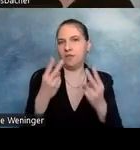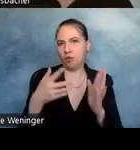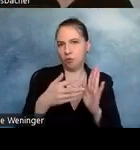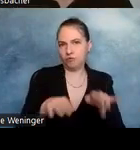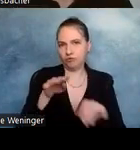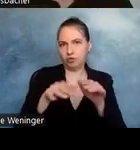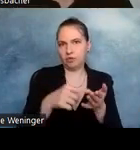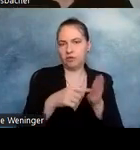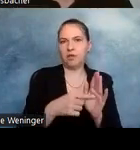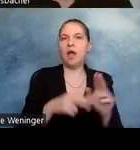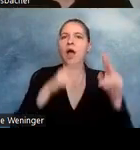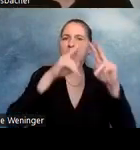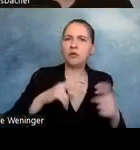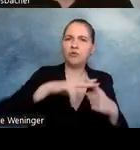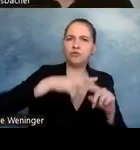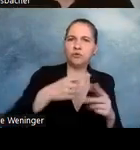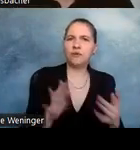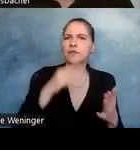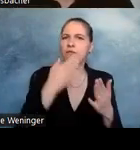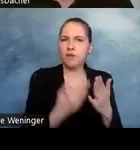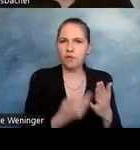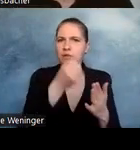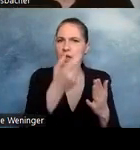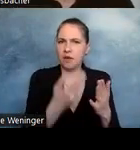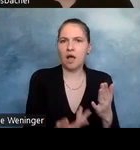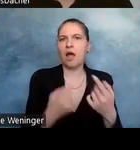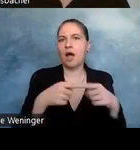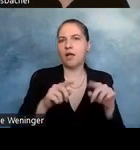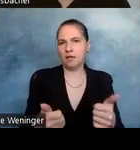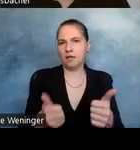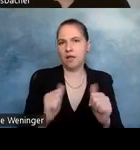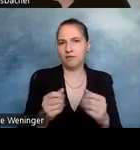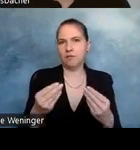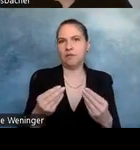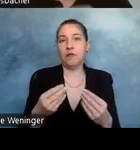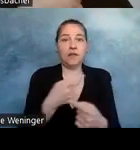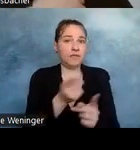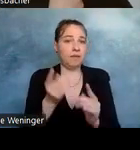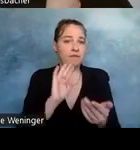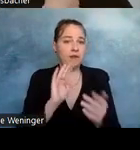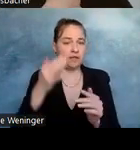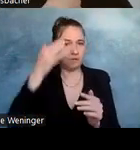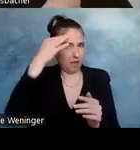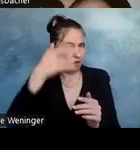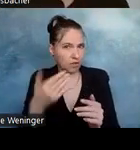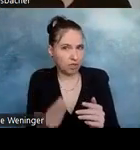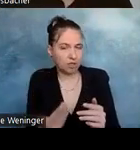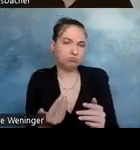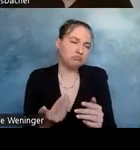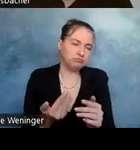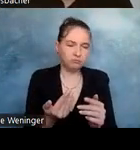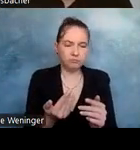für Analyse-Tools, was können wir da empfehlen, was gibt es sonst noch für Hilfsmittel, die man vielleicht noch gar nicht kennt, die einem dabei wieder helfen, sowas selbst zu